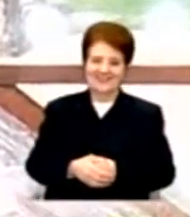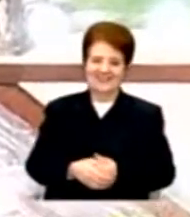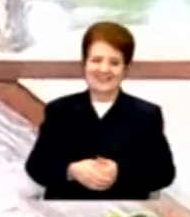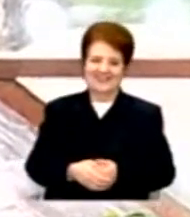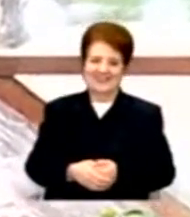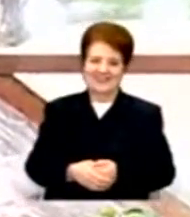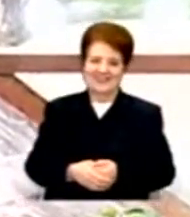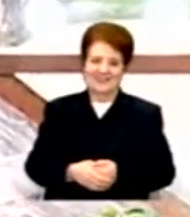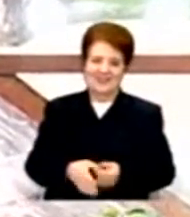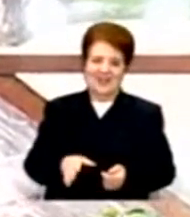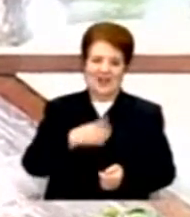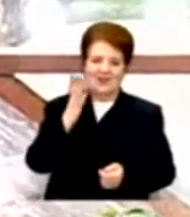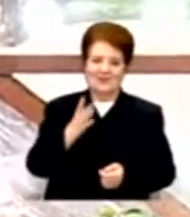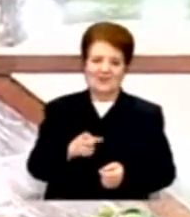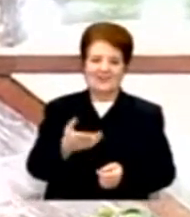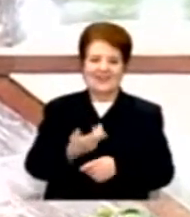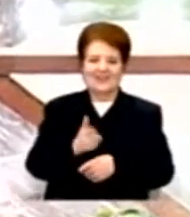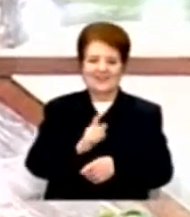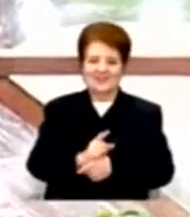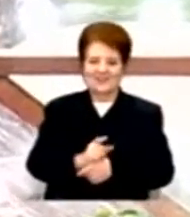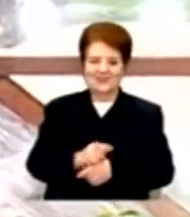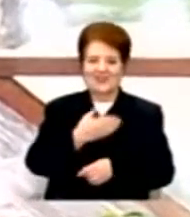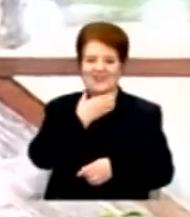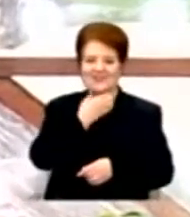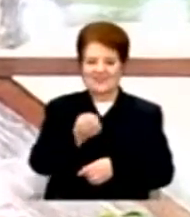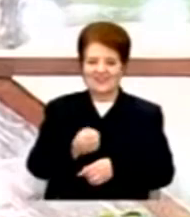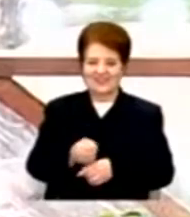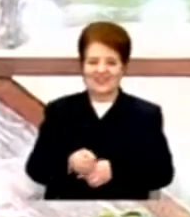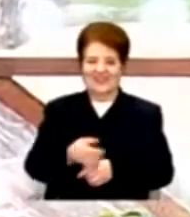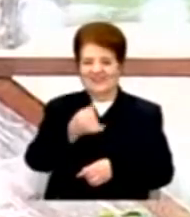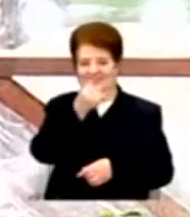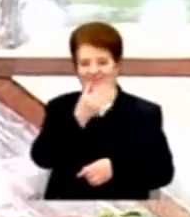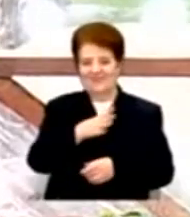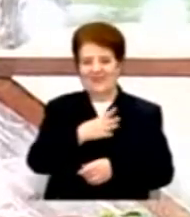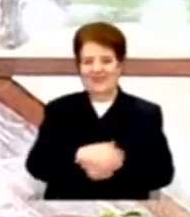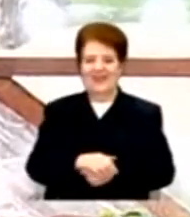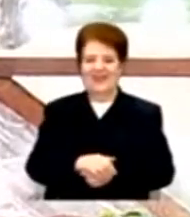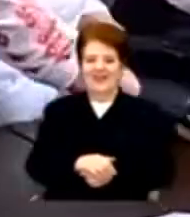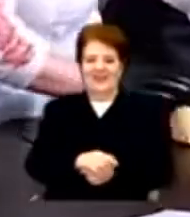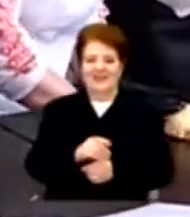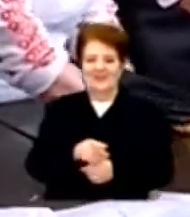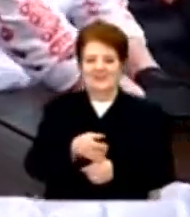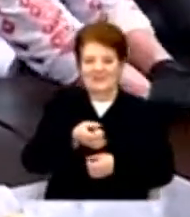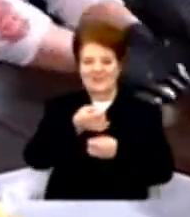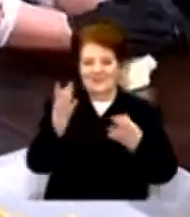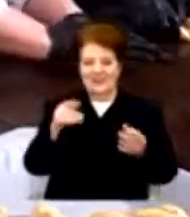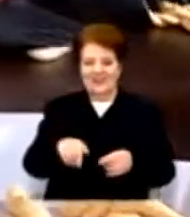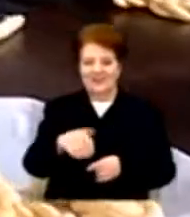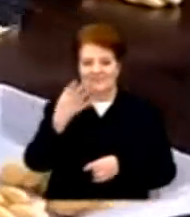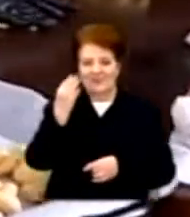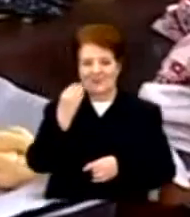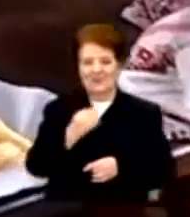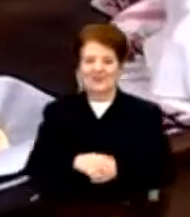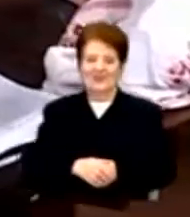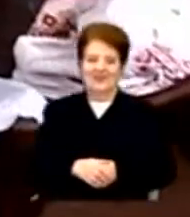difficult, but I must say I appreciated very much and also to learn new techniques and to step into a new part of